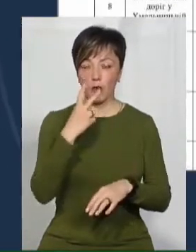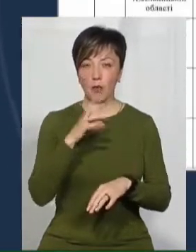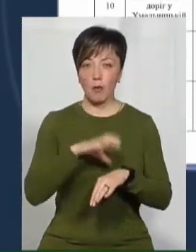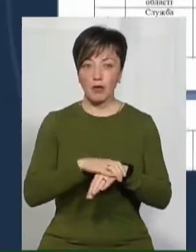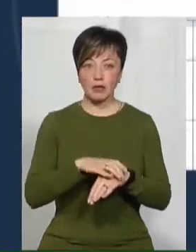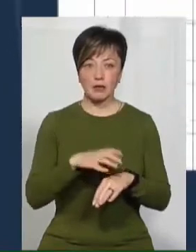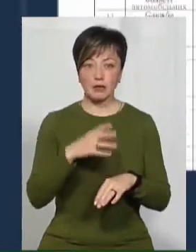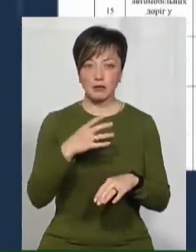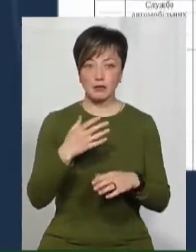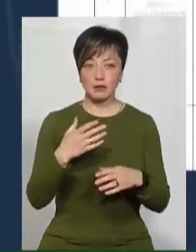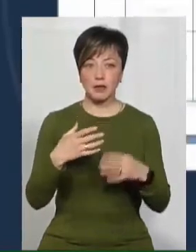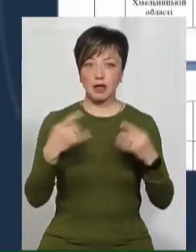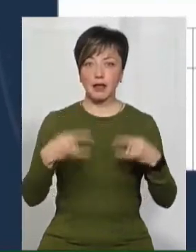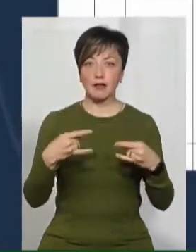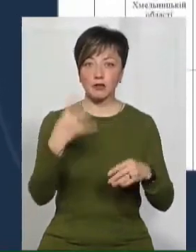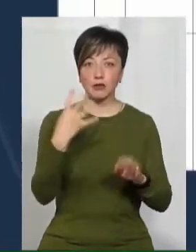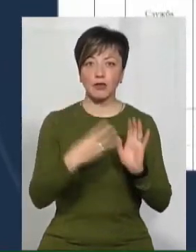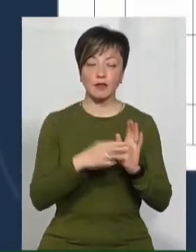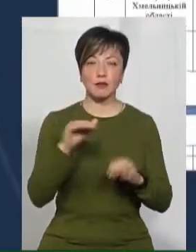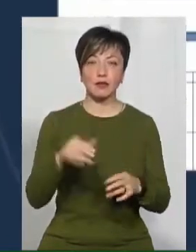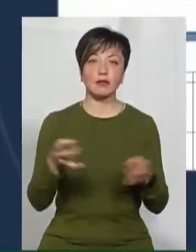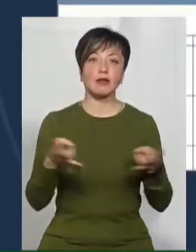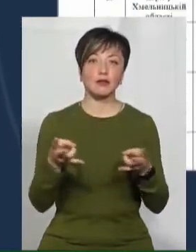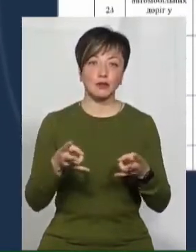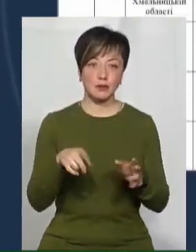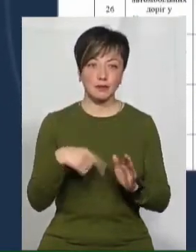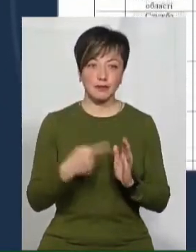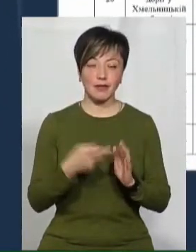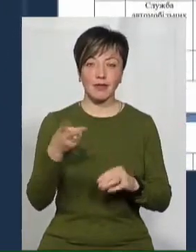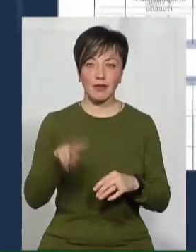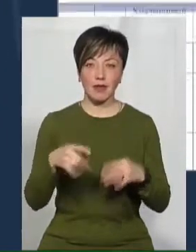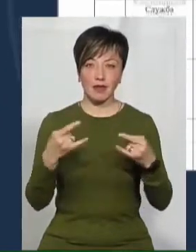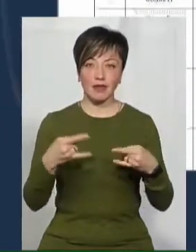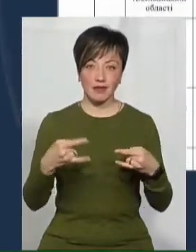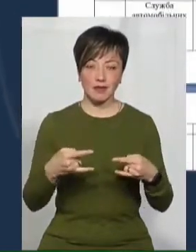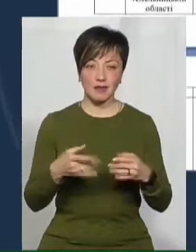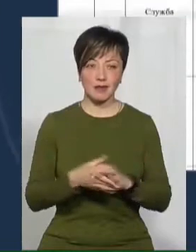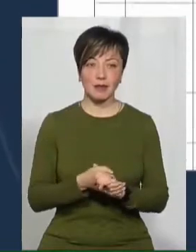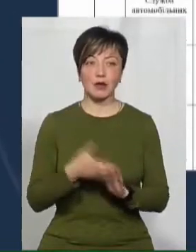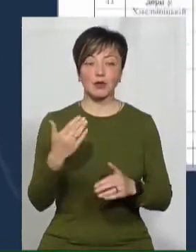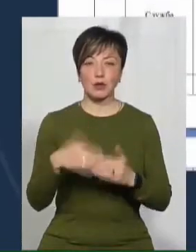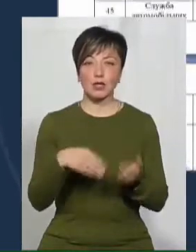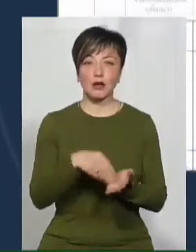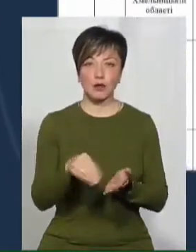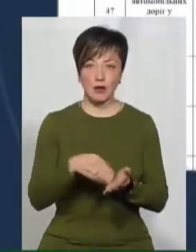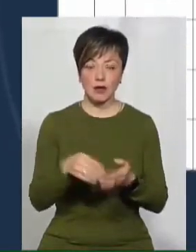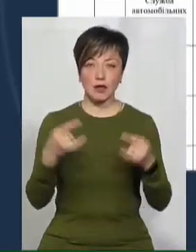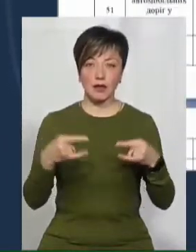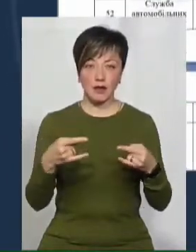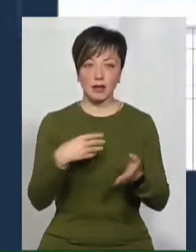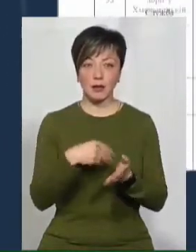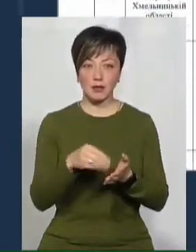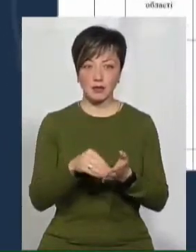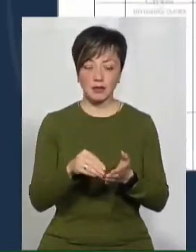от телевізор за 48 тисяч. От для чого? Це два телевізори. Це не один телевізор. Угу. Вони вже закуплені, телевізори. Є